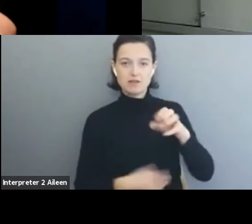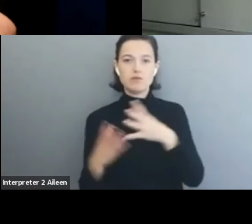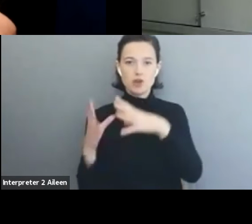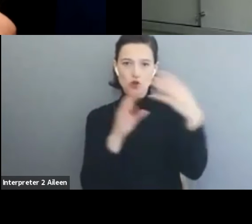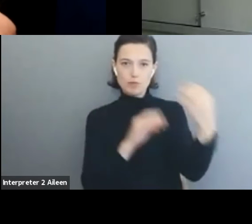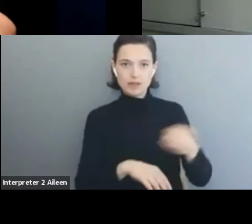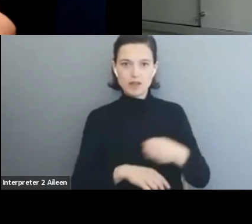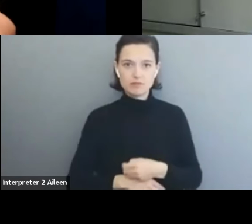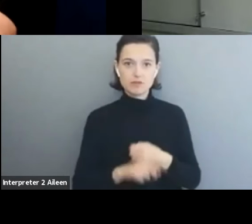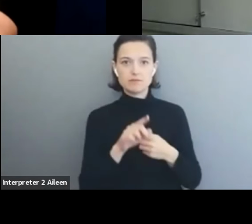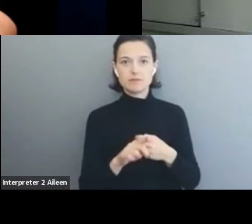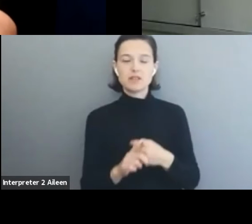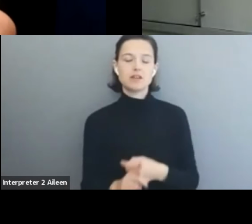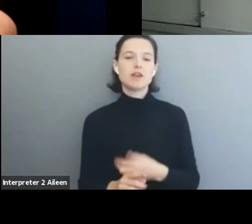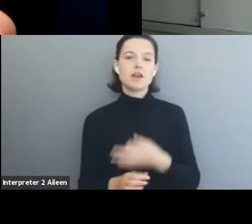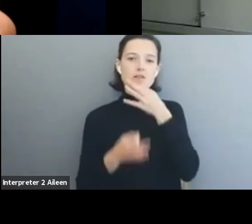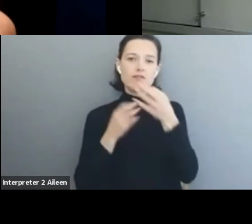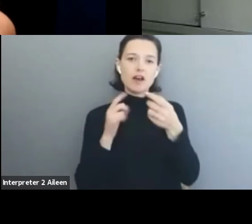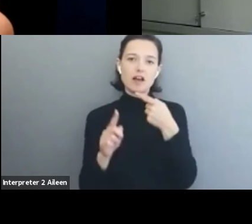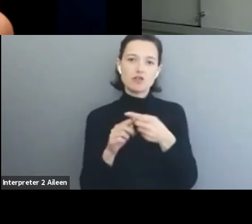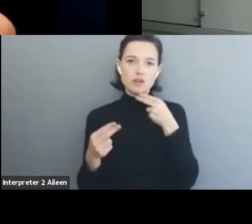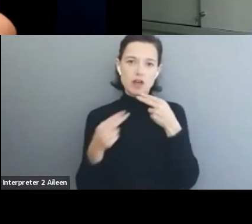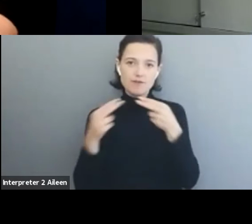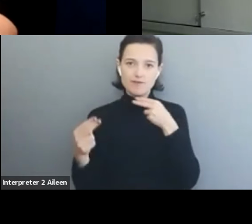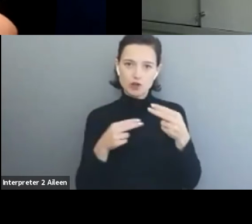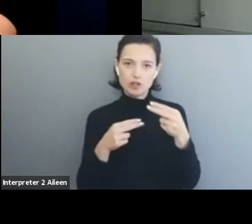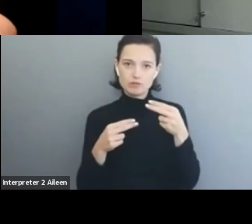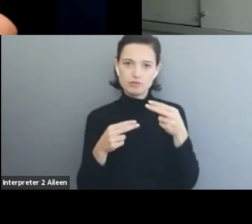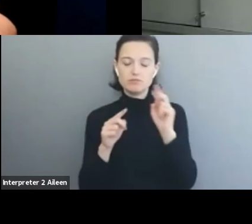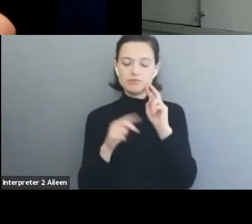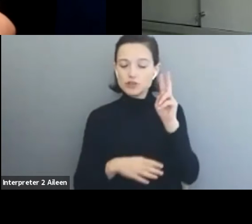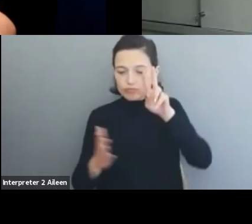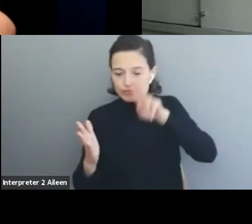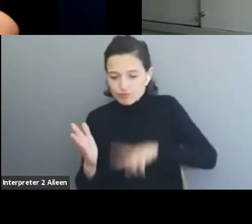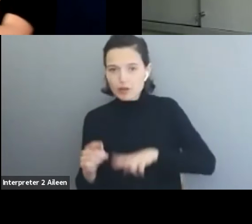die Q&A und wird uns vorlesen,